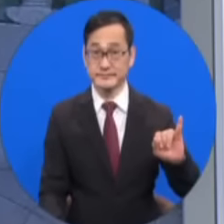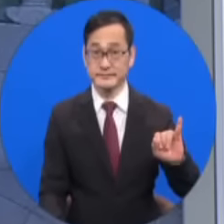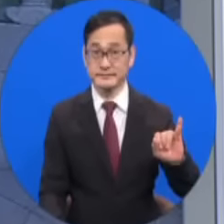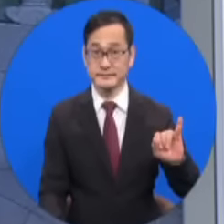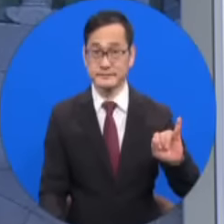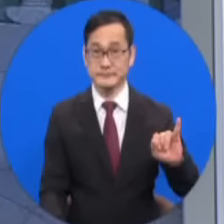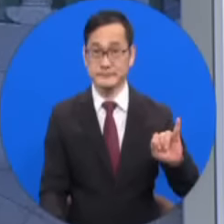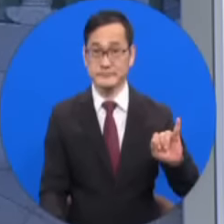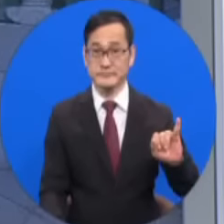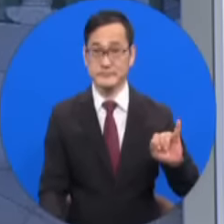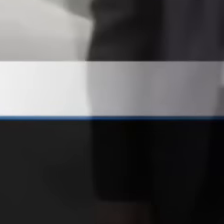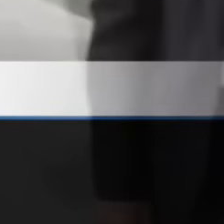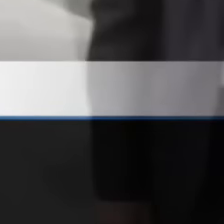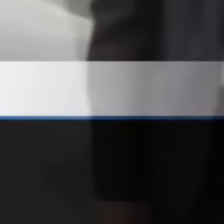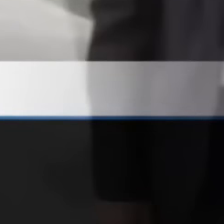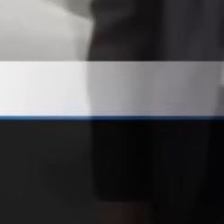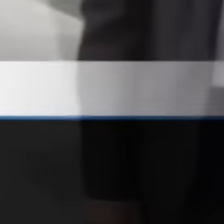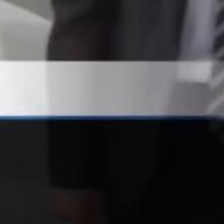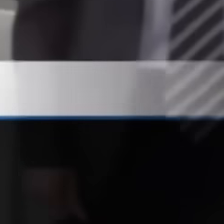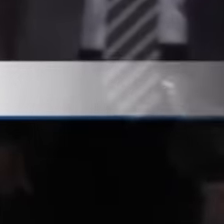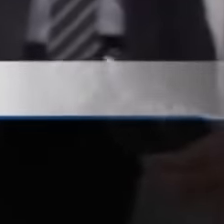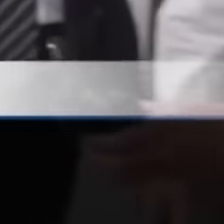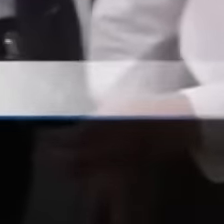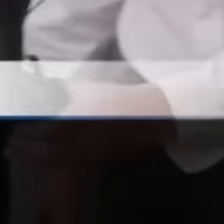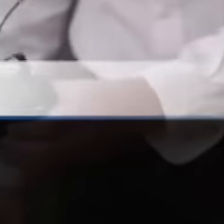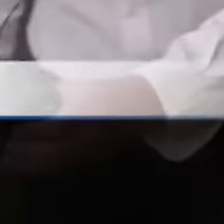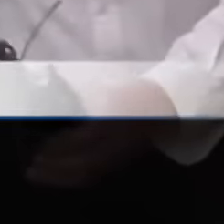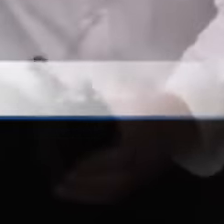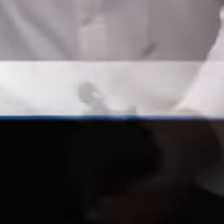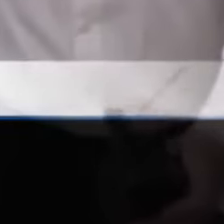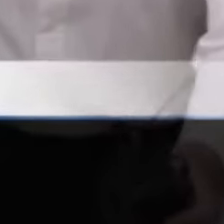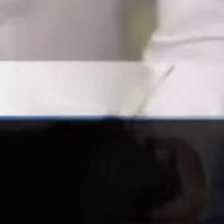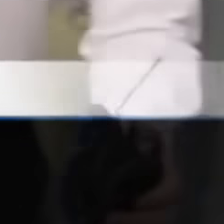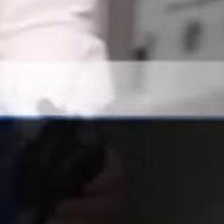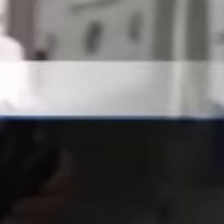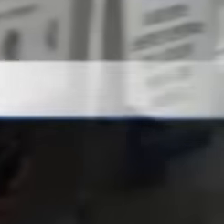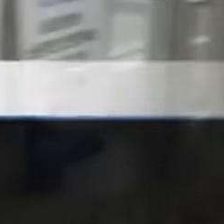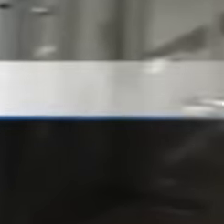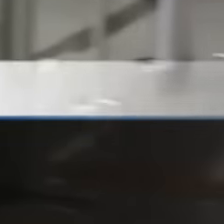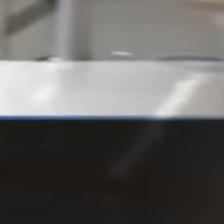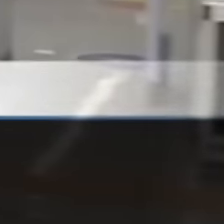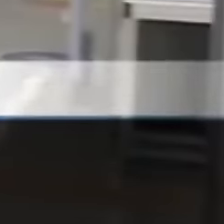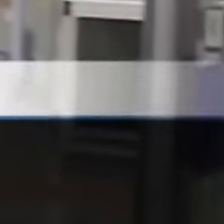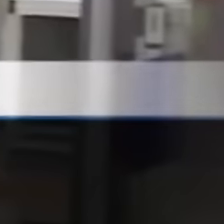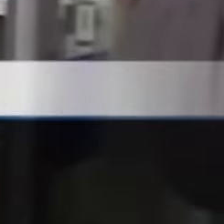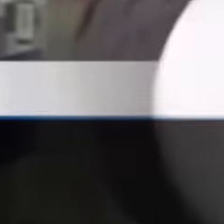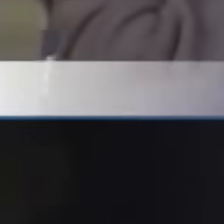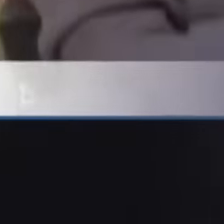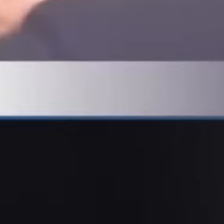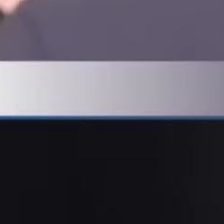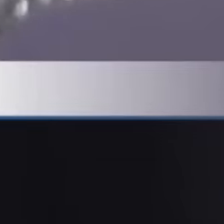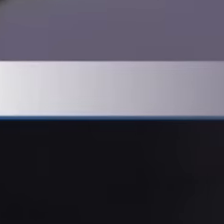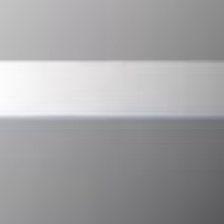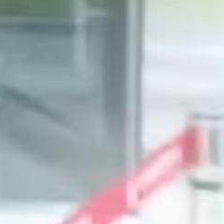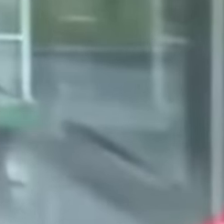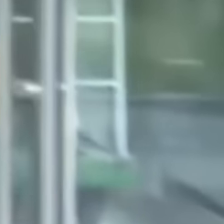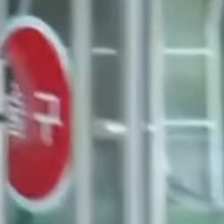함께 보시죠 배우 진술 때 어떤 말씀 결심했 사실 얘기하신가요 준비를